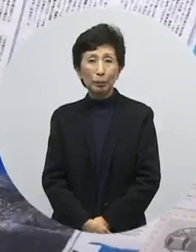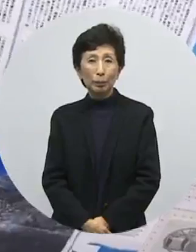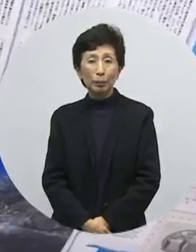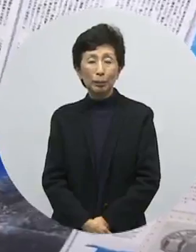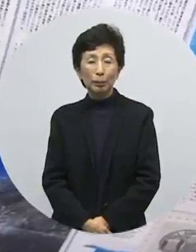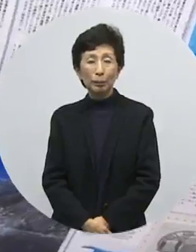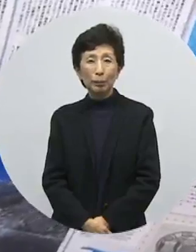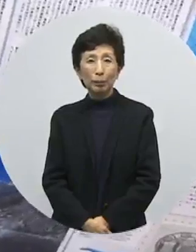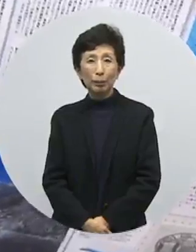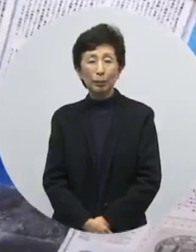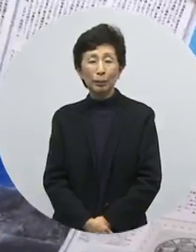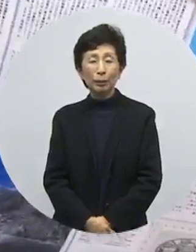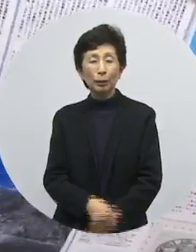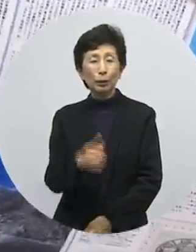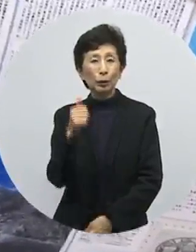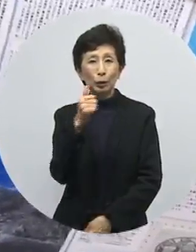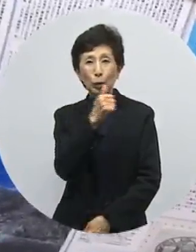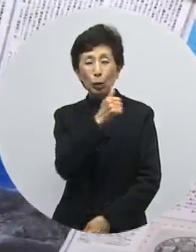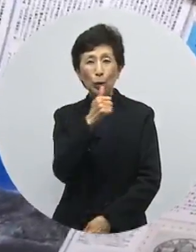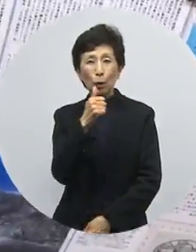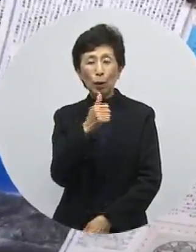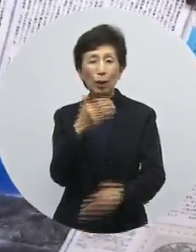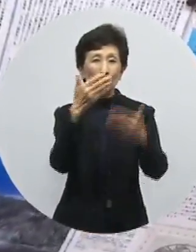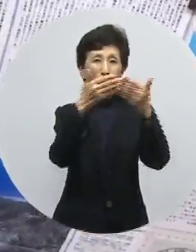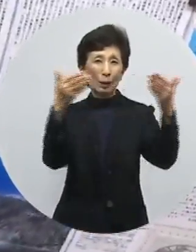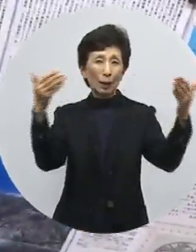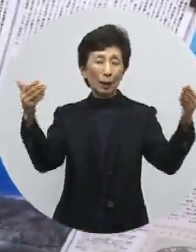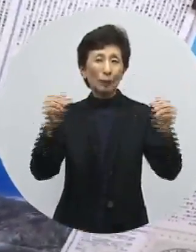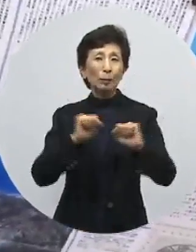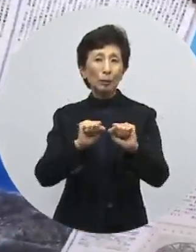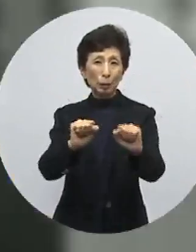紹介していきたいなということで開きました。